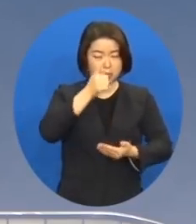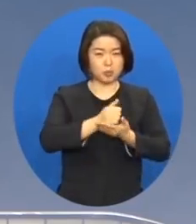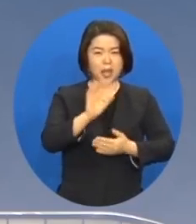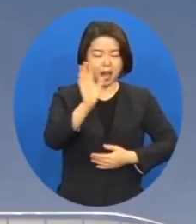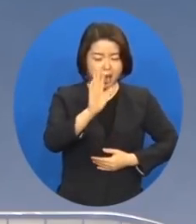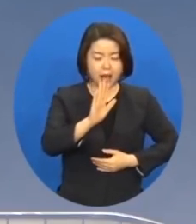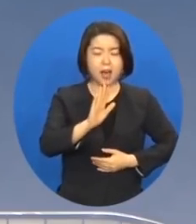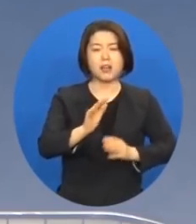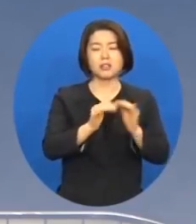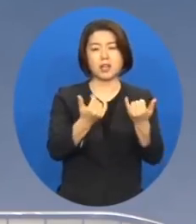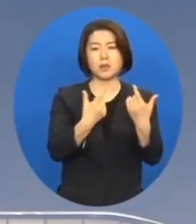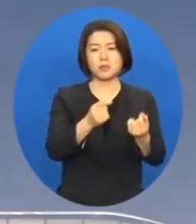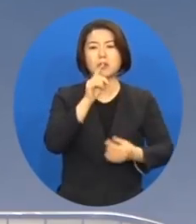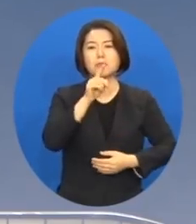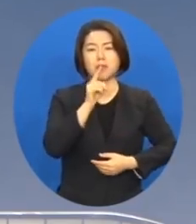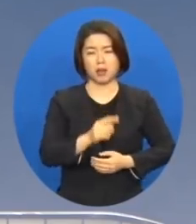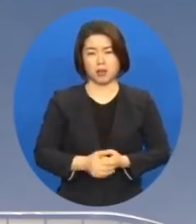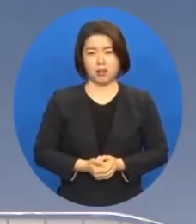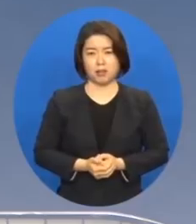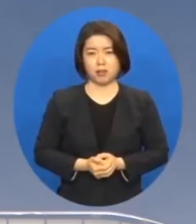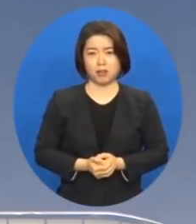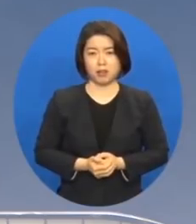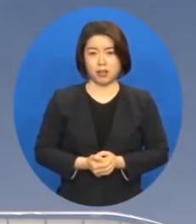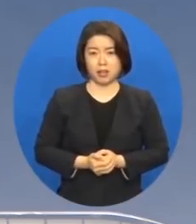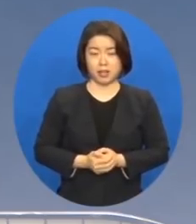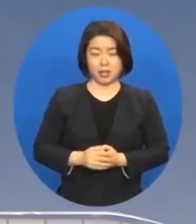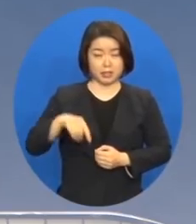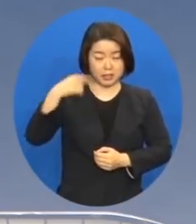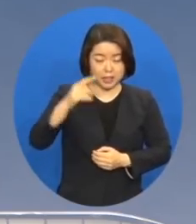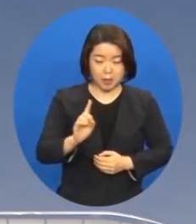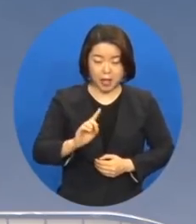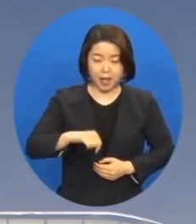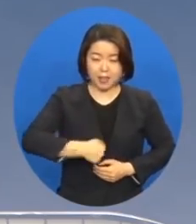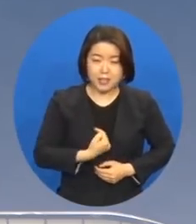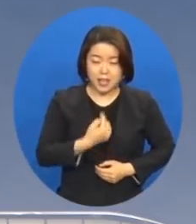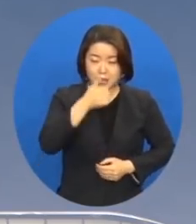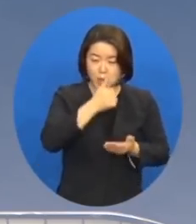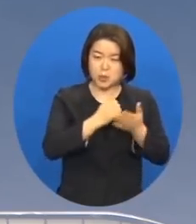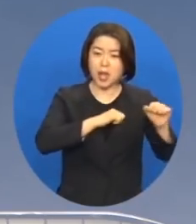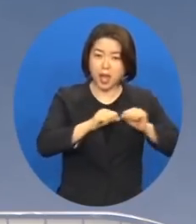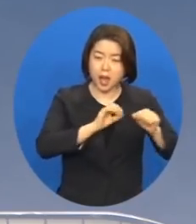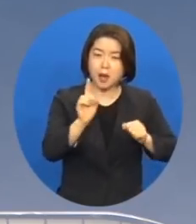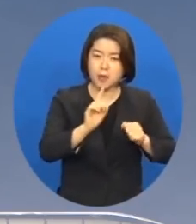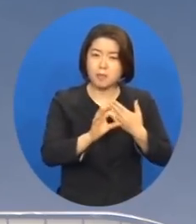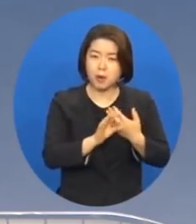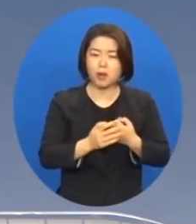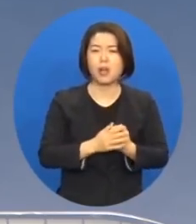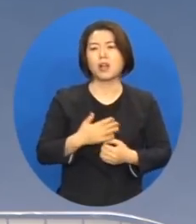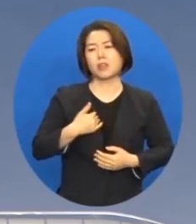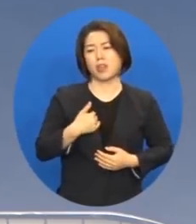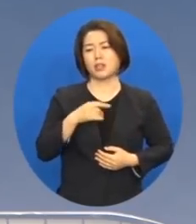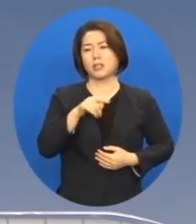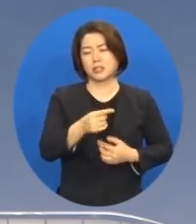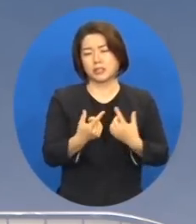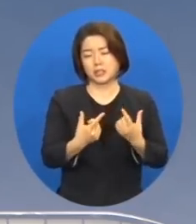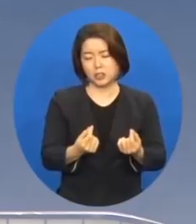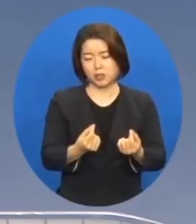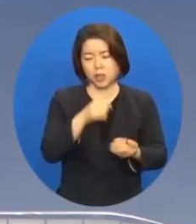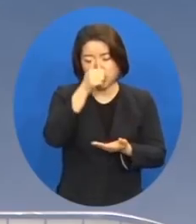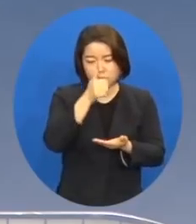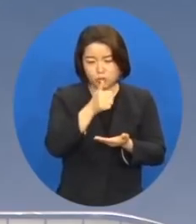것처럼. 그러다가 자기가 죄를 짓고 나면 또 어떻게 이야기합니까? 나는 내가 그런 죄를 지을